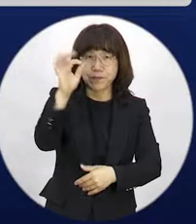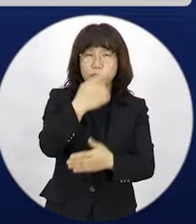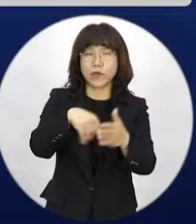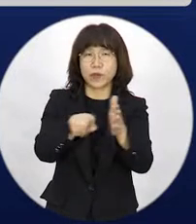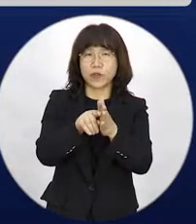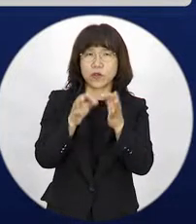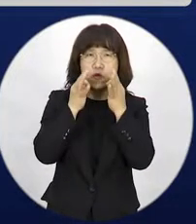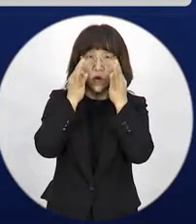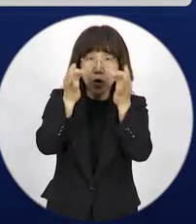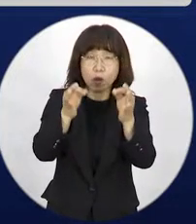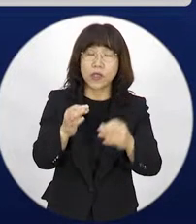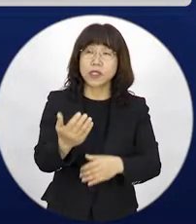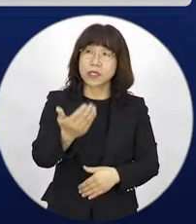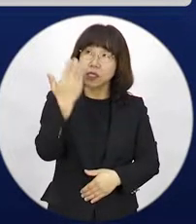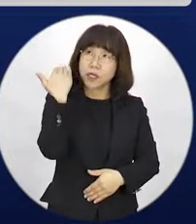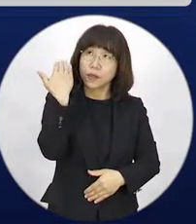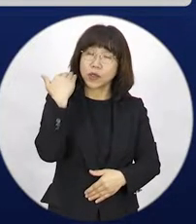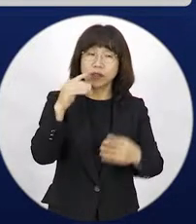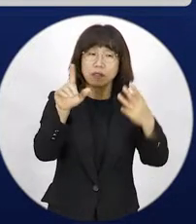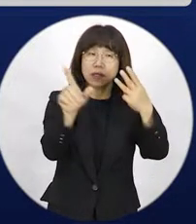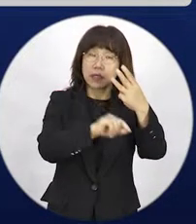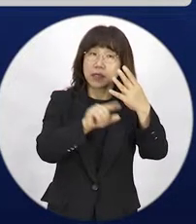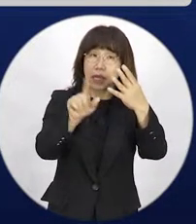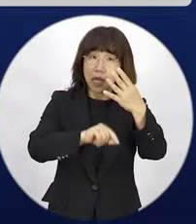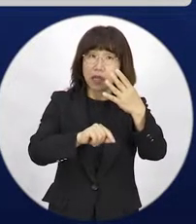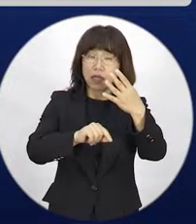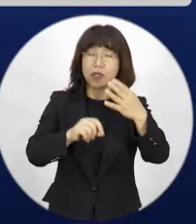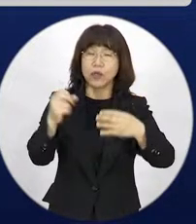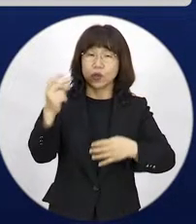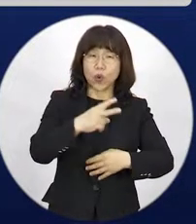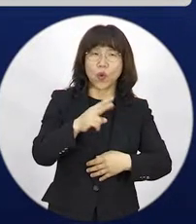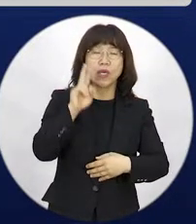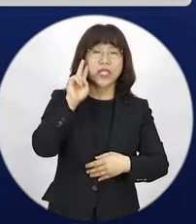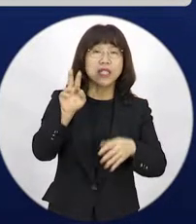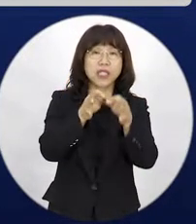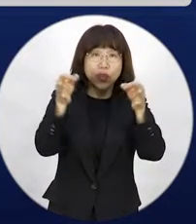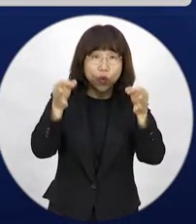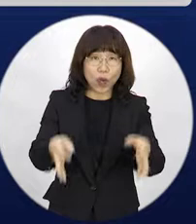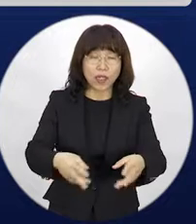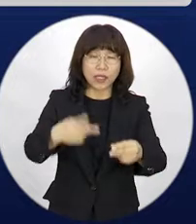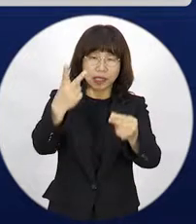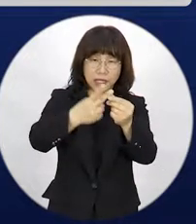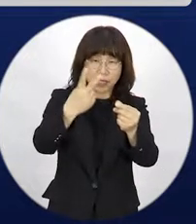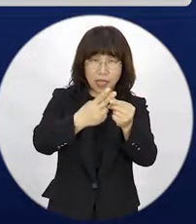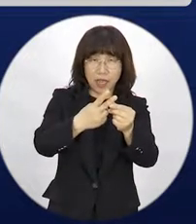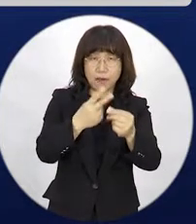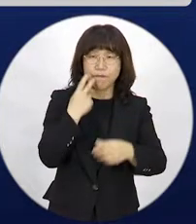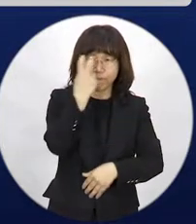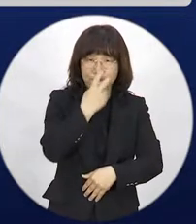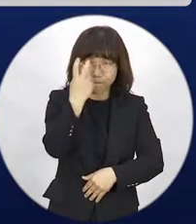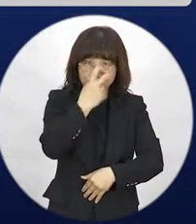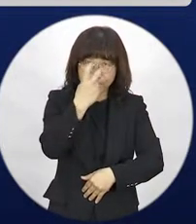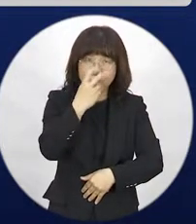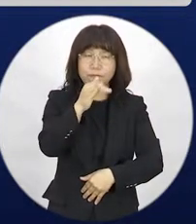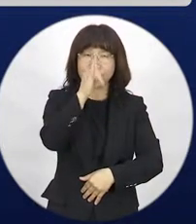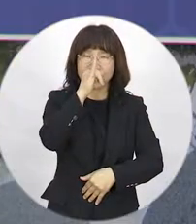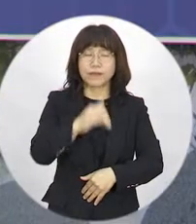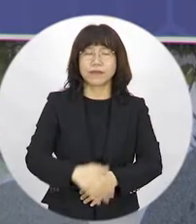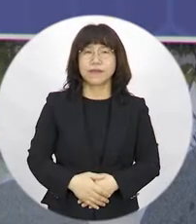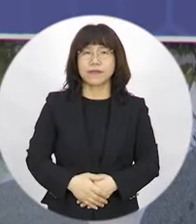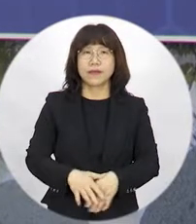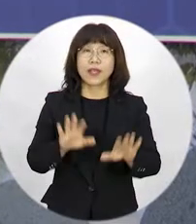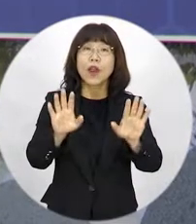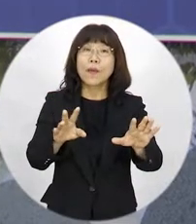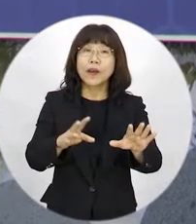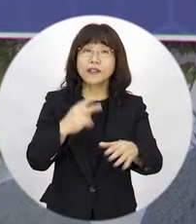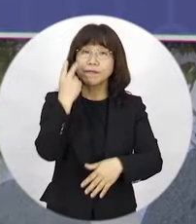지난 5월 3일과 4일 이틀 동안 강서구 국제안전도시 공인을 위한 2차 실사가 진행됐습니다.